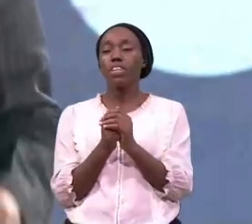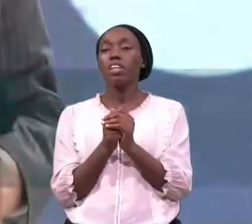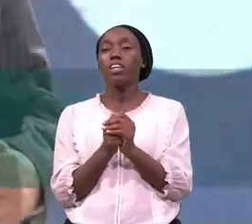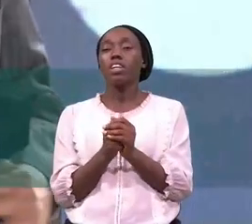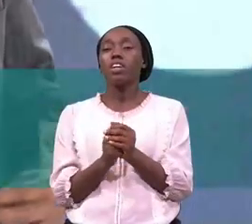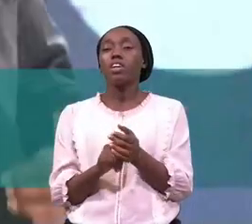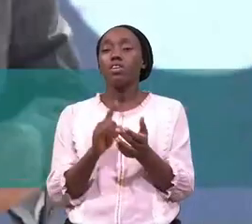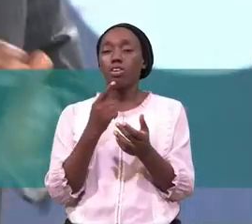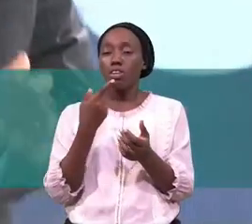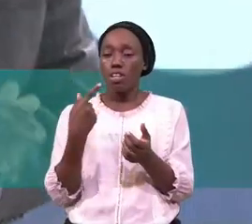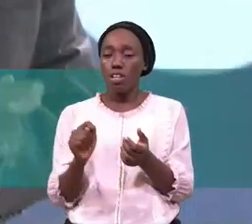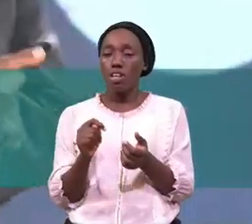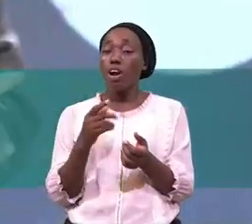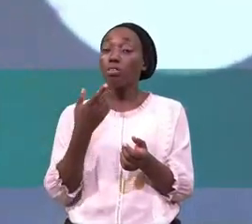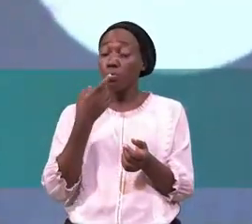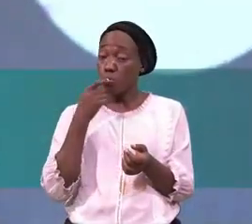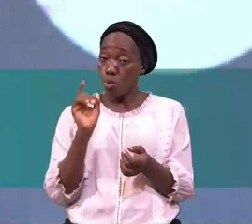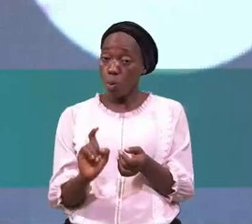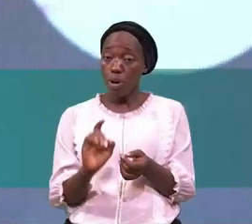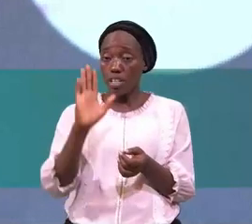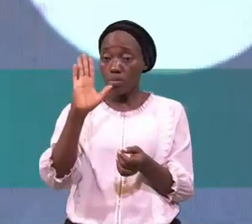Le commandement de Dieu pour la sanctification.